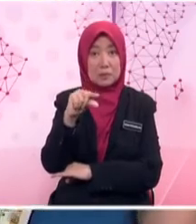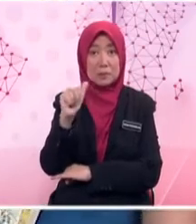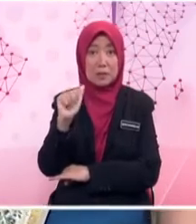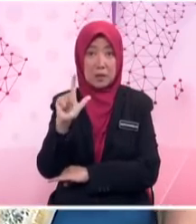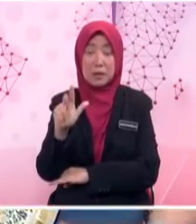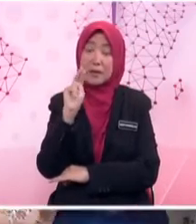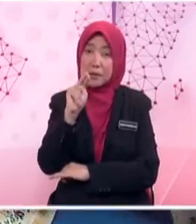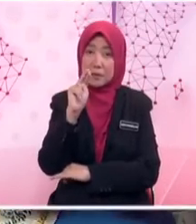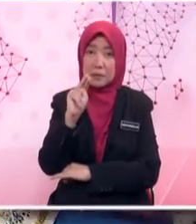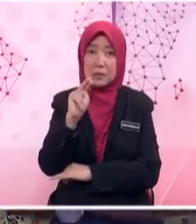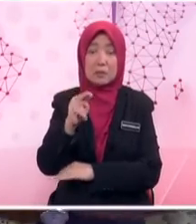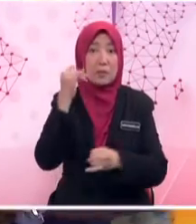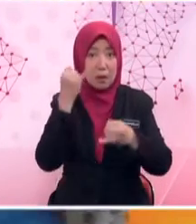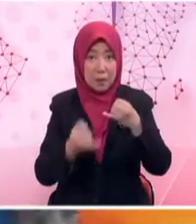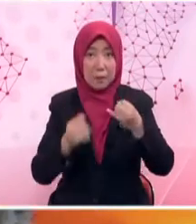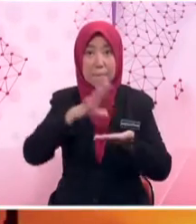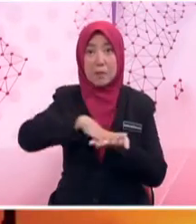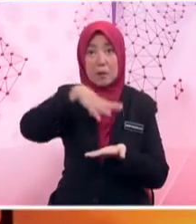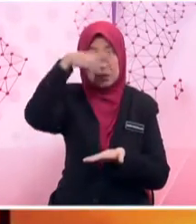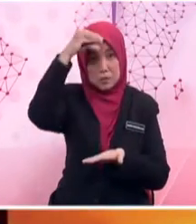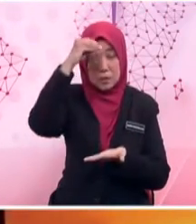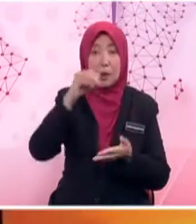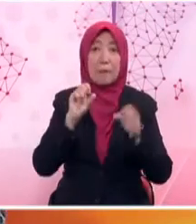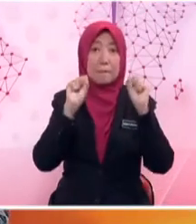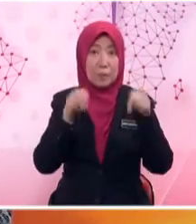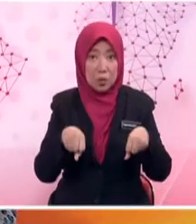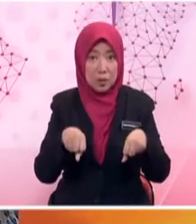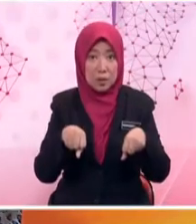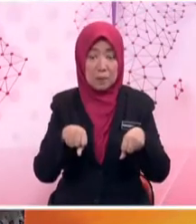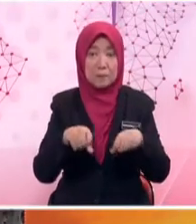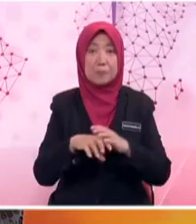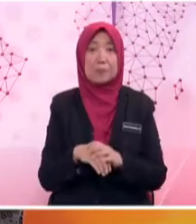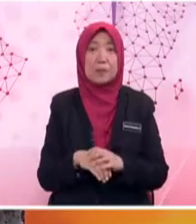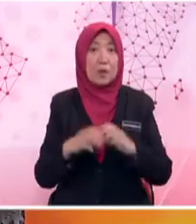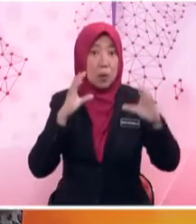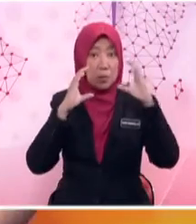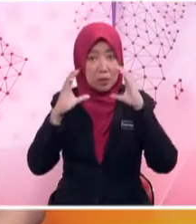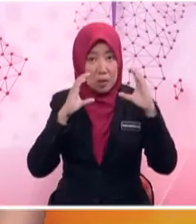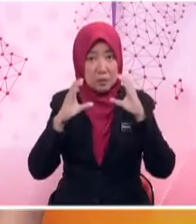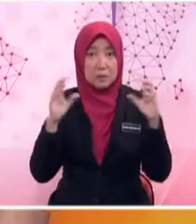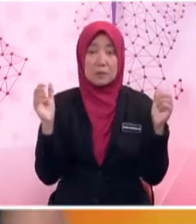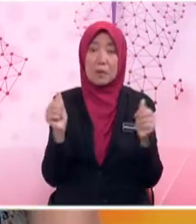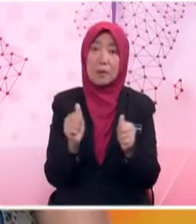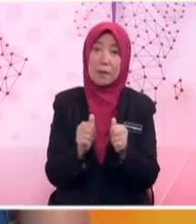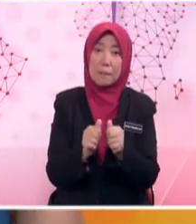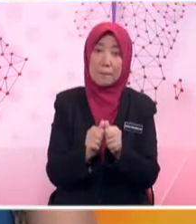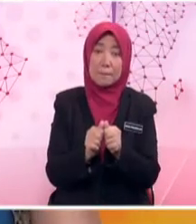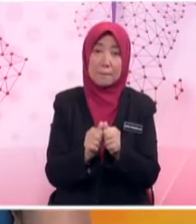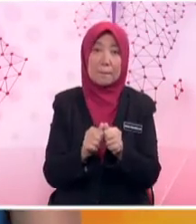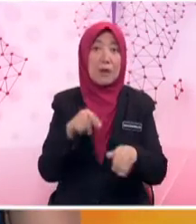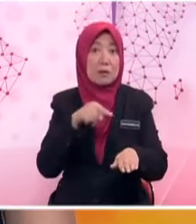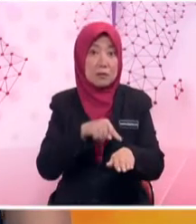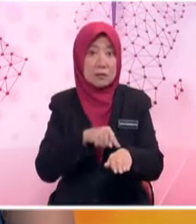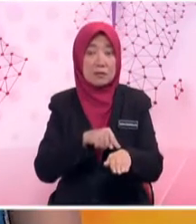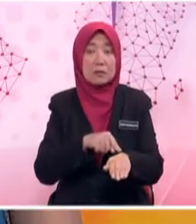dapat mengenali, dapat berkomunikasi mengenai masa lapang mereka. Yang kedua,